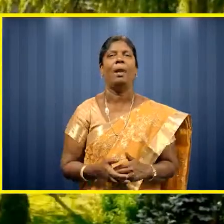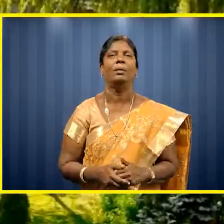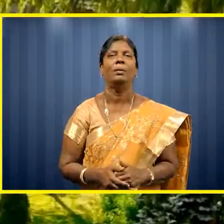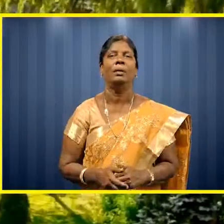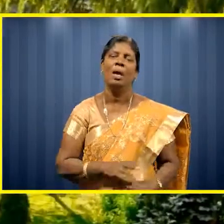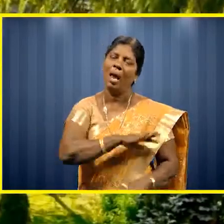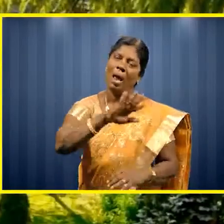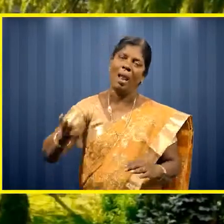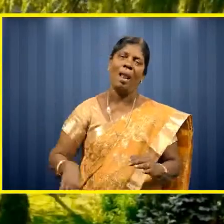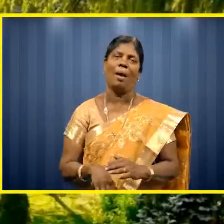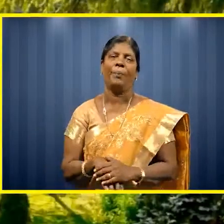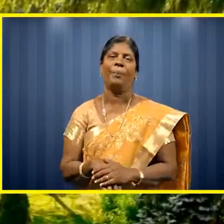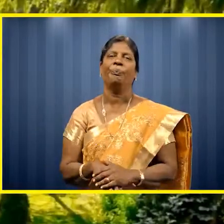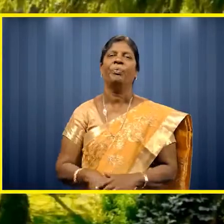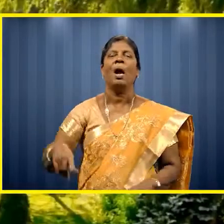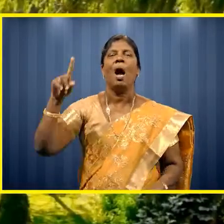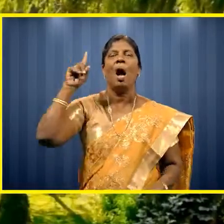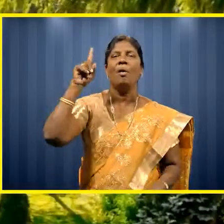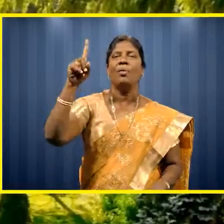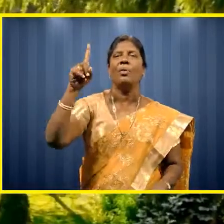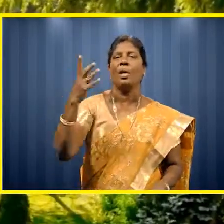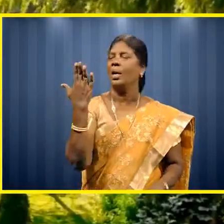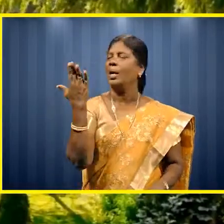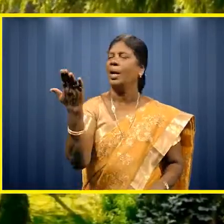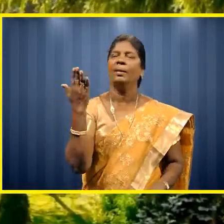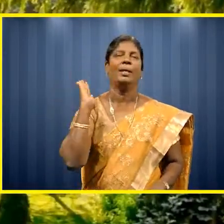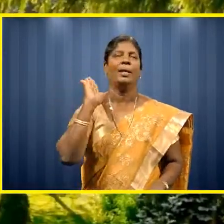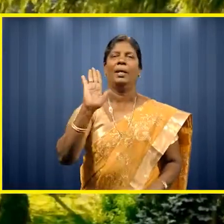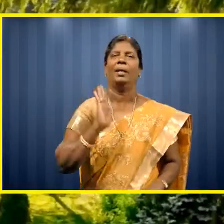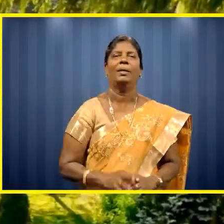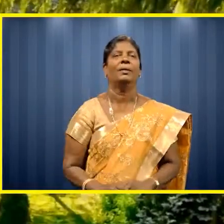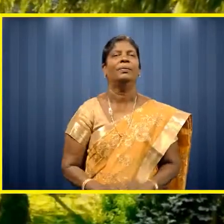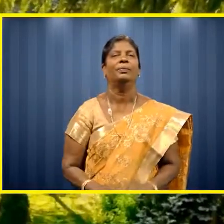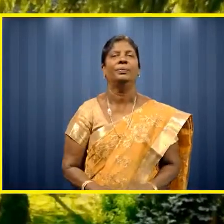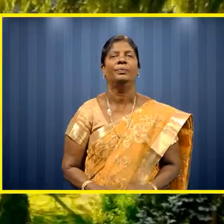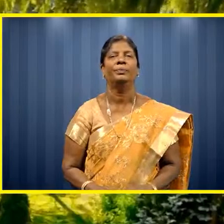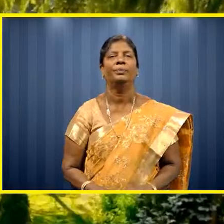இருந்தாலும் எல்லாம் அவருடைய கரத்தில் இருக்கிறது.